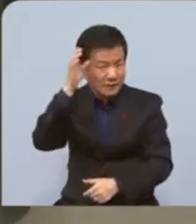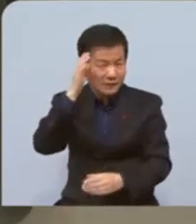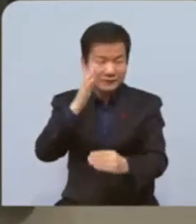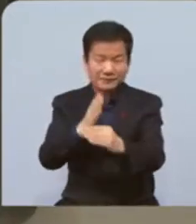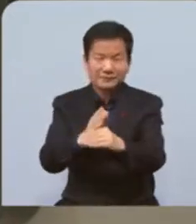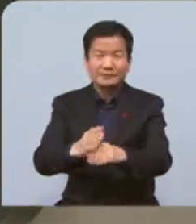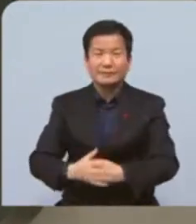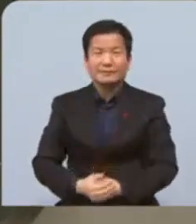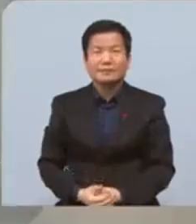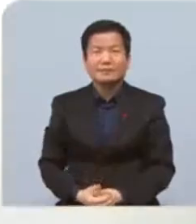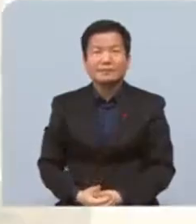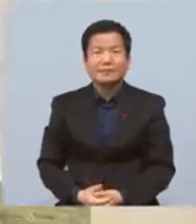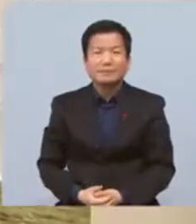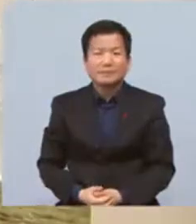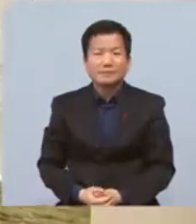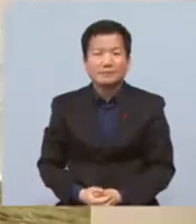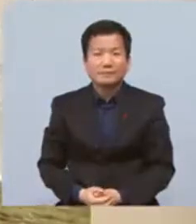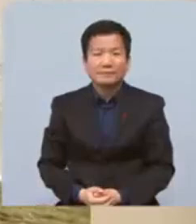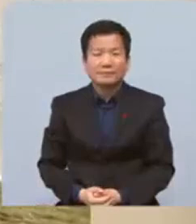있습니다.